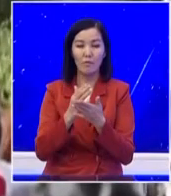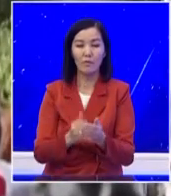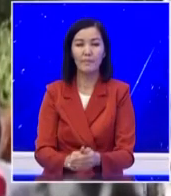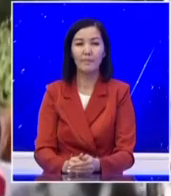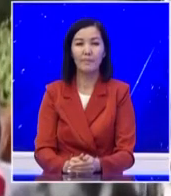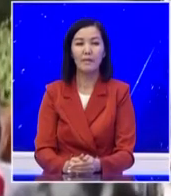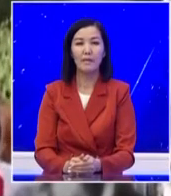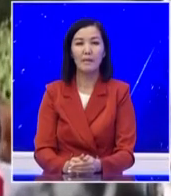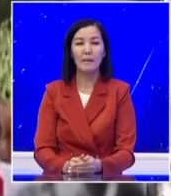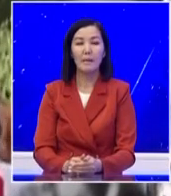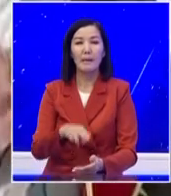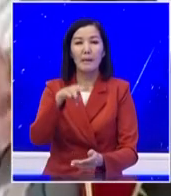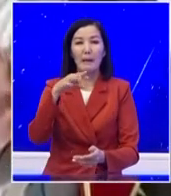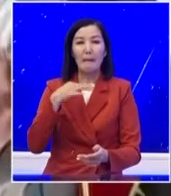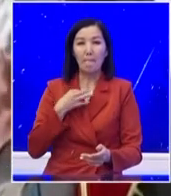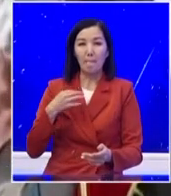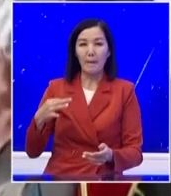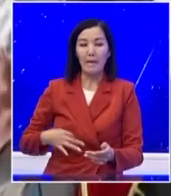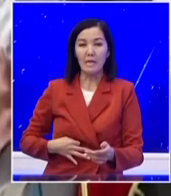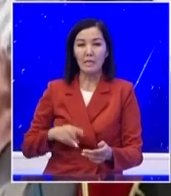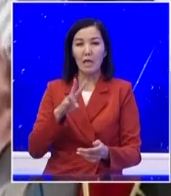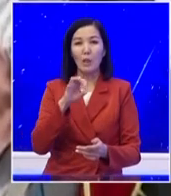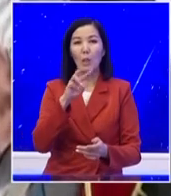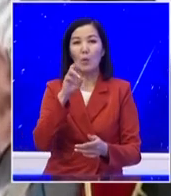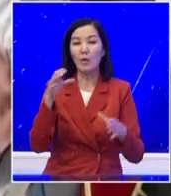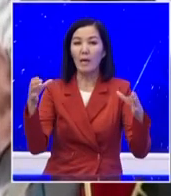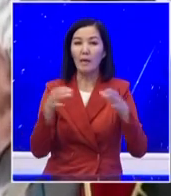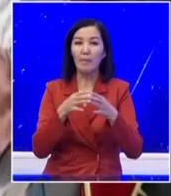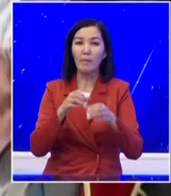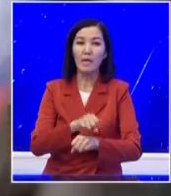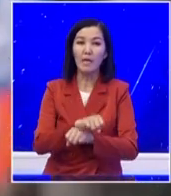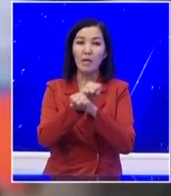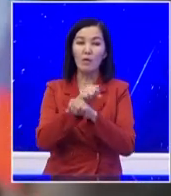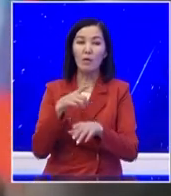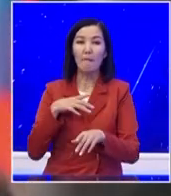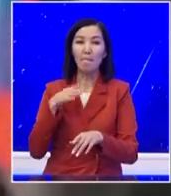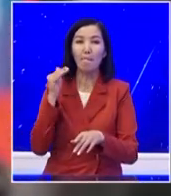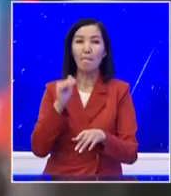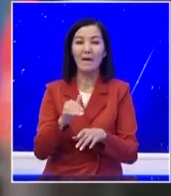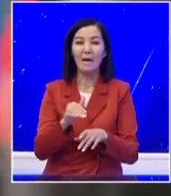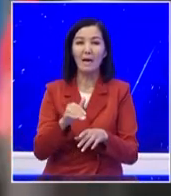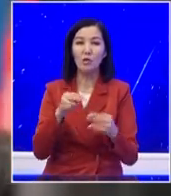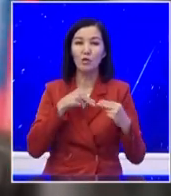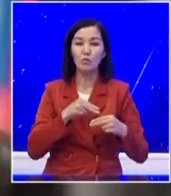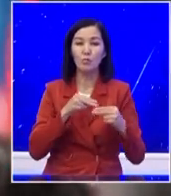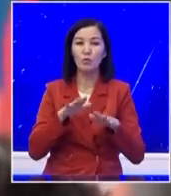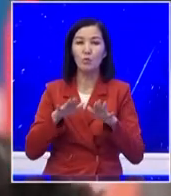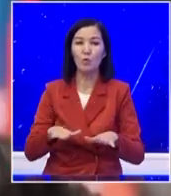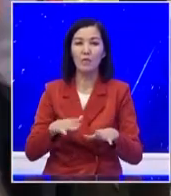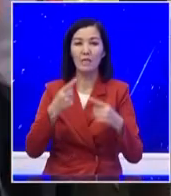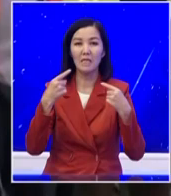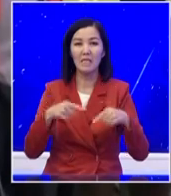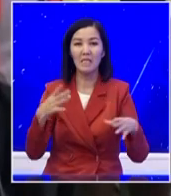Парижде Nokia қызметкерлері ереуілге шықты. Олар финдік компанияның 1000-нан астам жұмыс орнын қысқарту туралы шешіміне